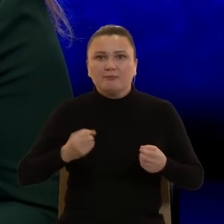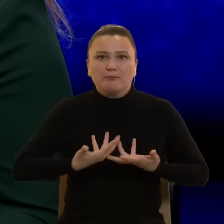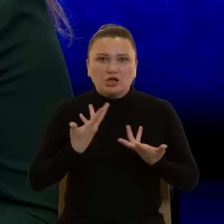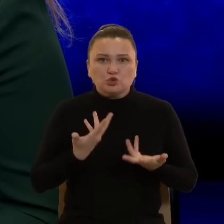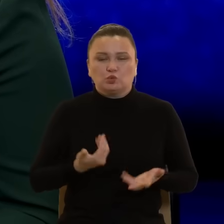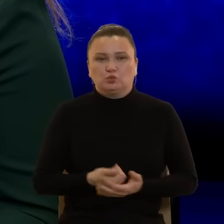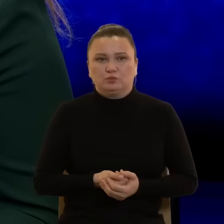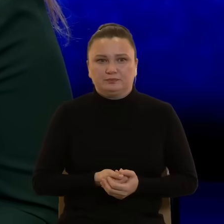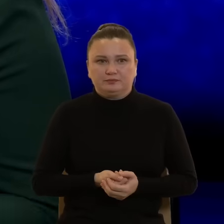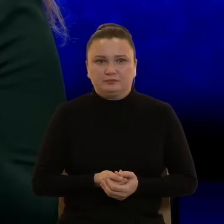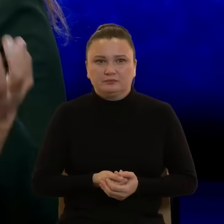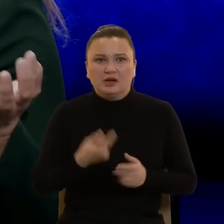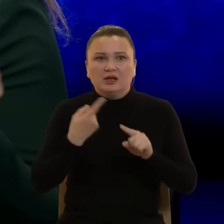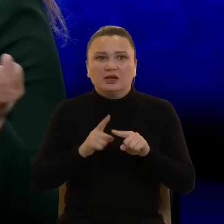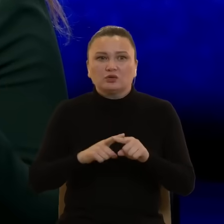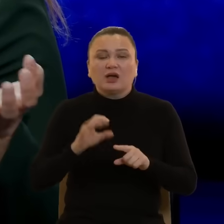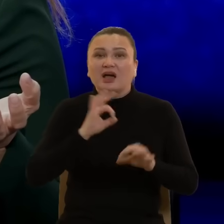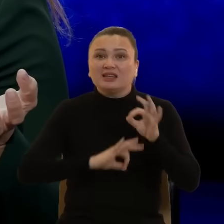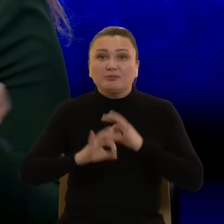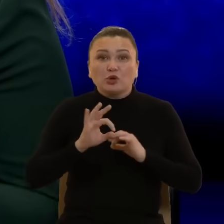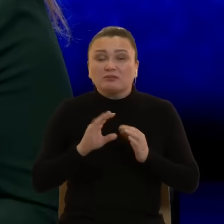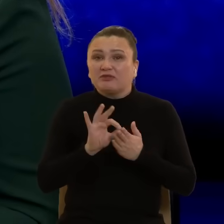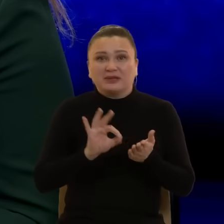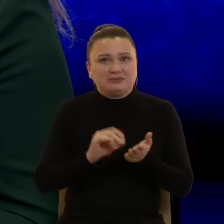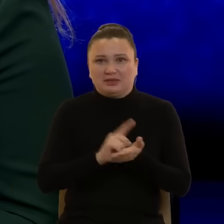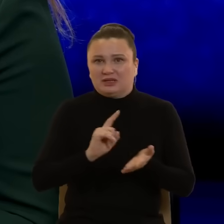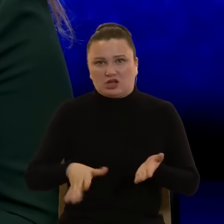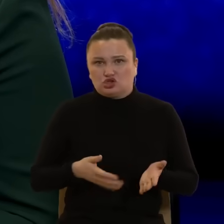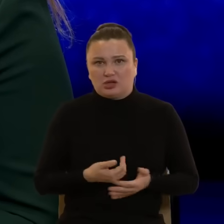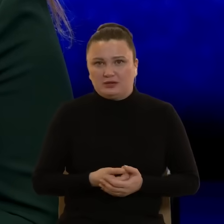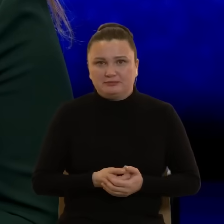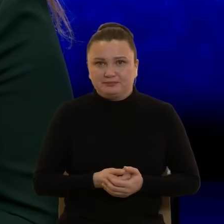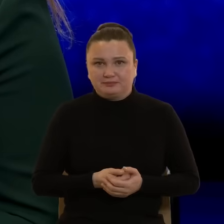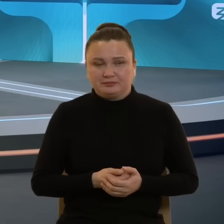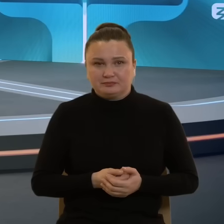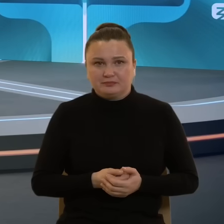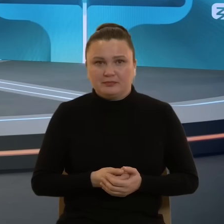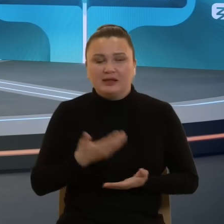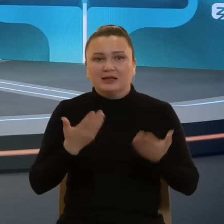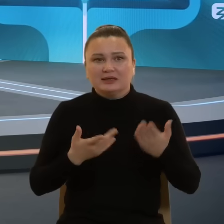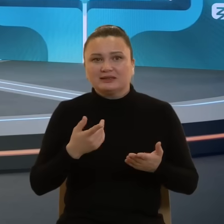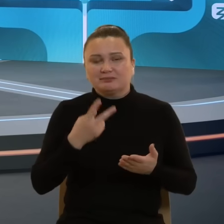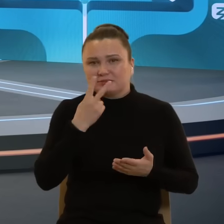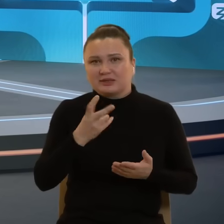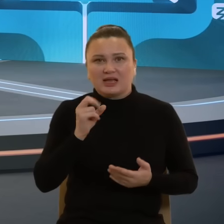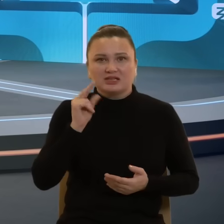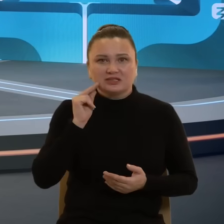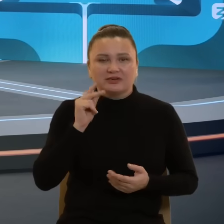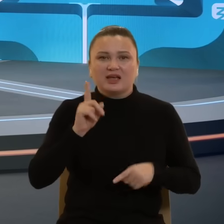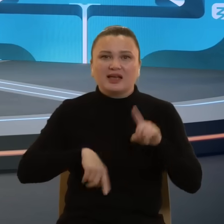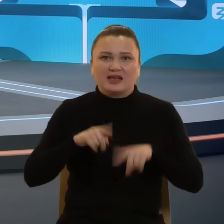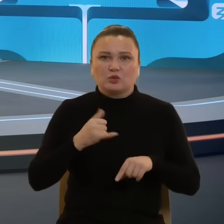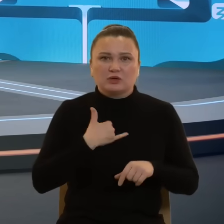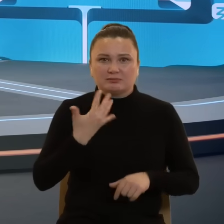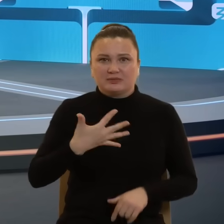простуду, которая антибиотиками лечиться в принципе не должна. То есть еще раз, если поиграться с цифрами, то редко у